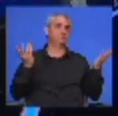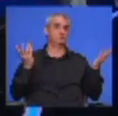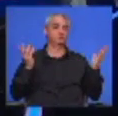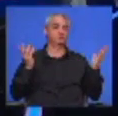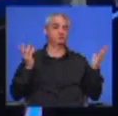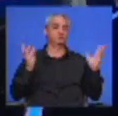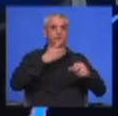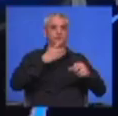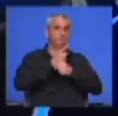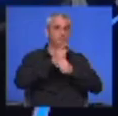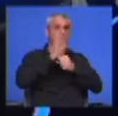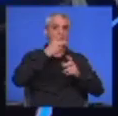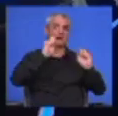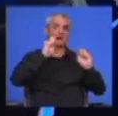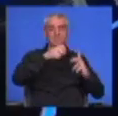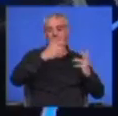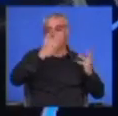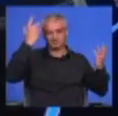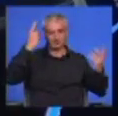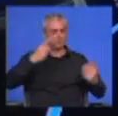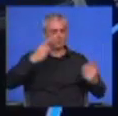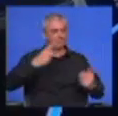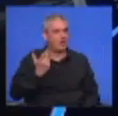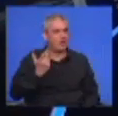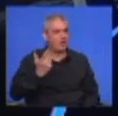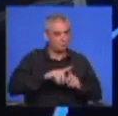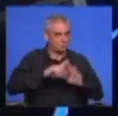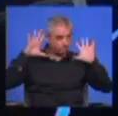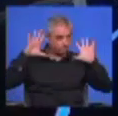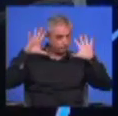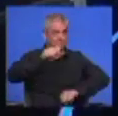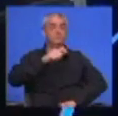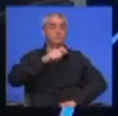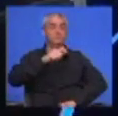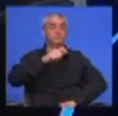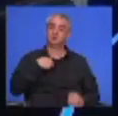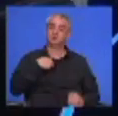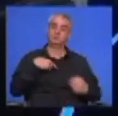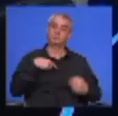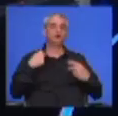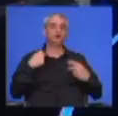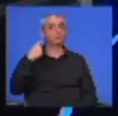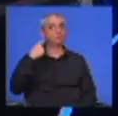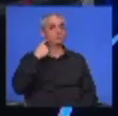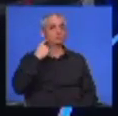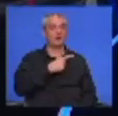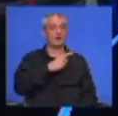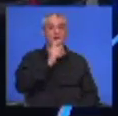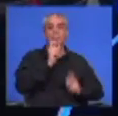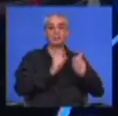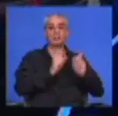לכנסת, או דברים כאלה. משהו גבעת הקפיטול כזה. כן, מאוד חושש. אני שומע שאנשים